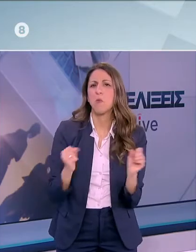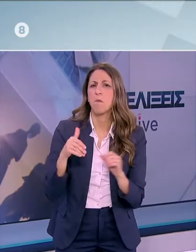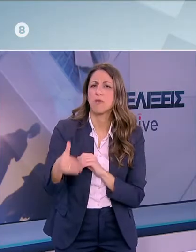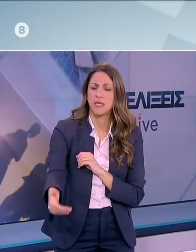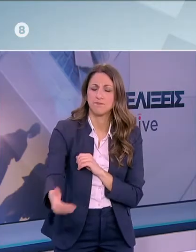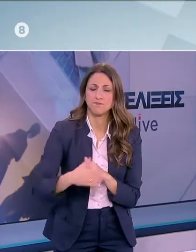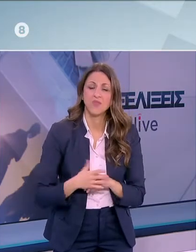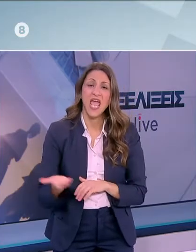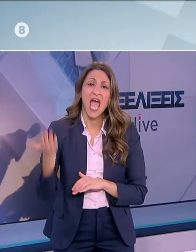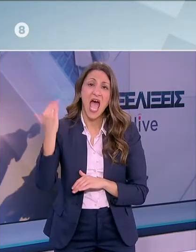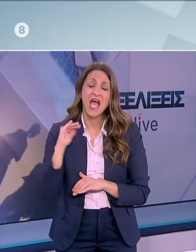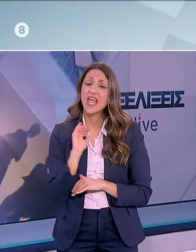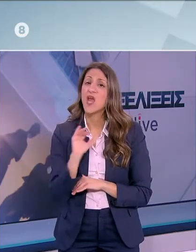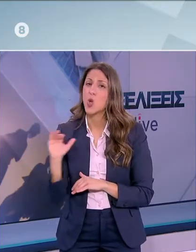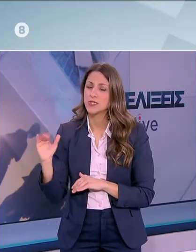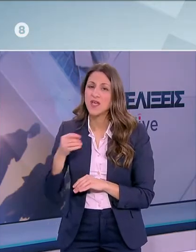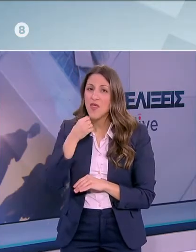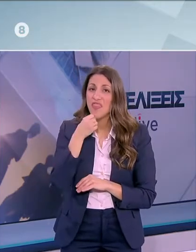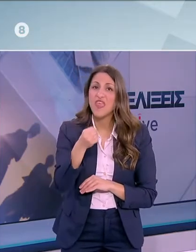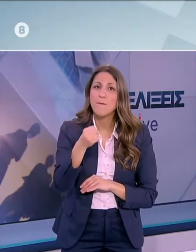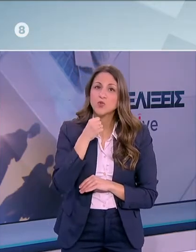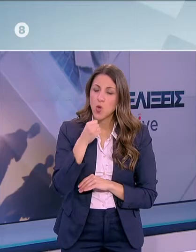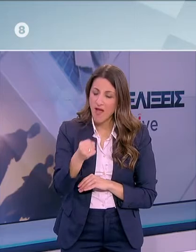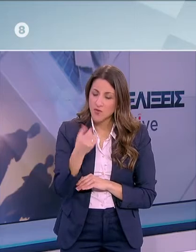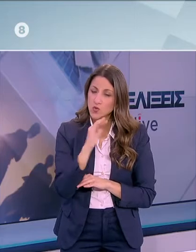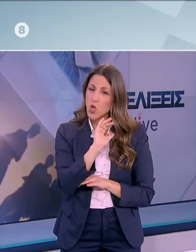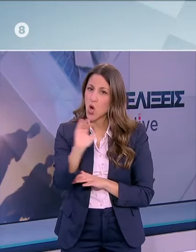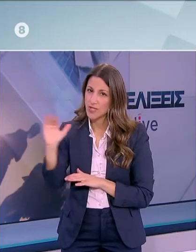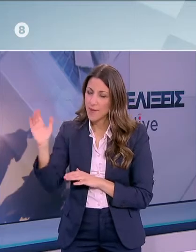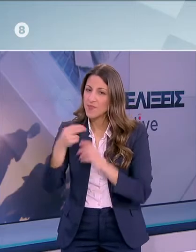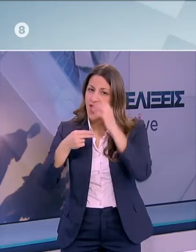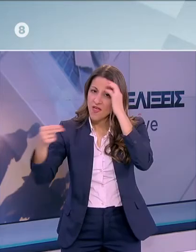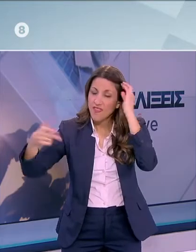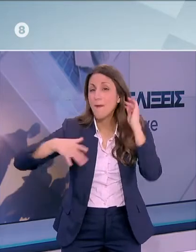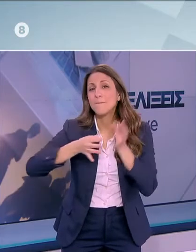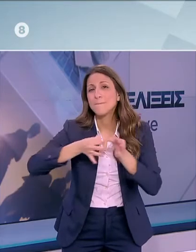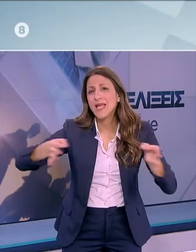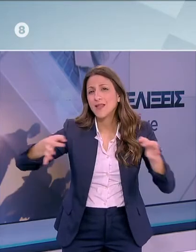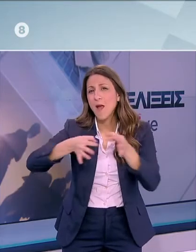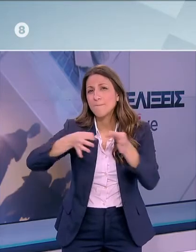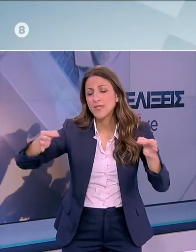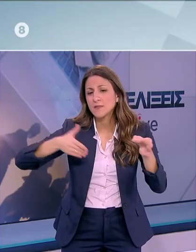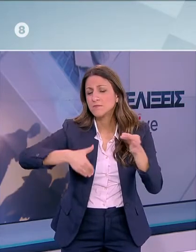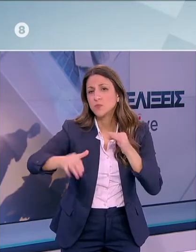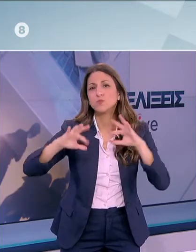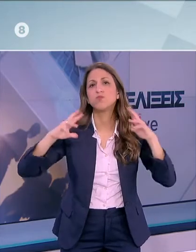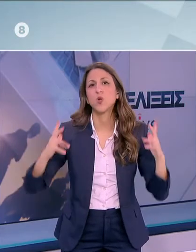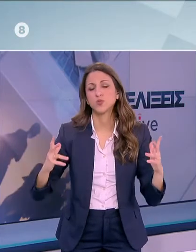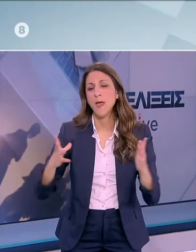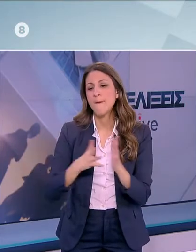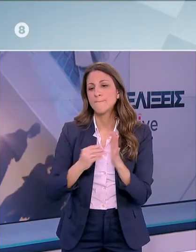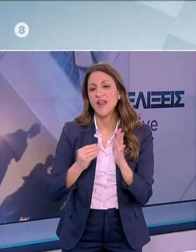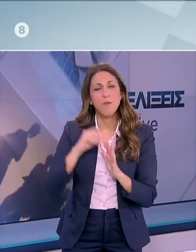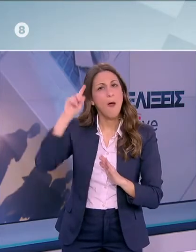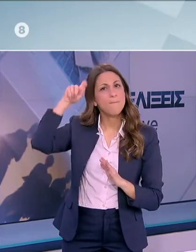και κύριε Χαρδαλιά, σε ποια σειρά βρίσκεται το άνοιγμα των σχολείων στο σχεδιασμό για τη σταδιακή άρση των περιορισμών? Για τους εργαζόμενους γονείς